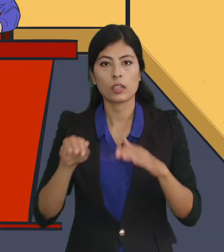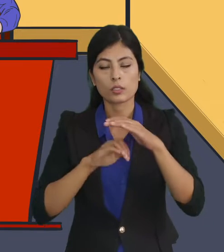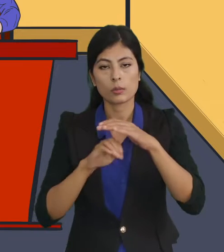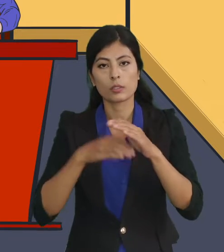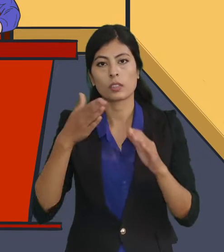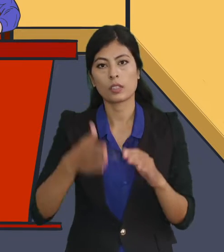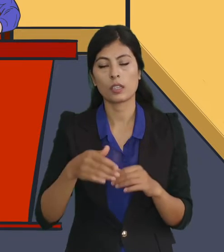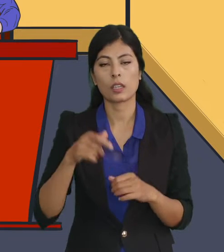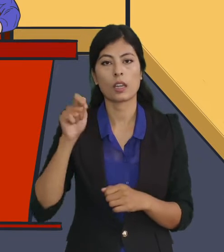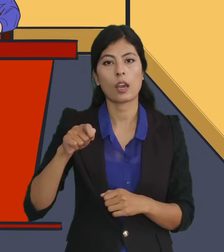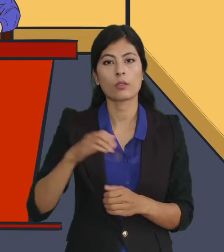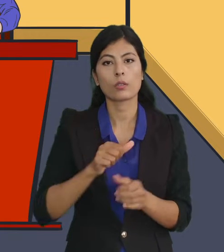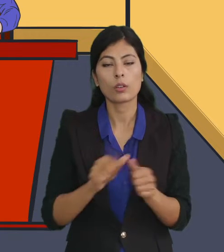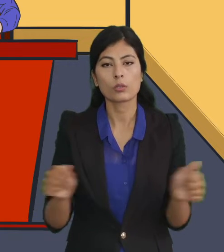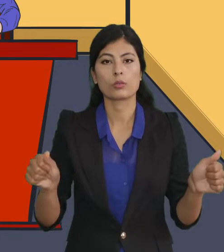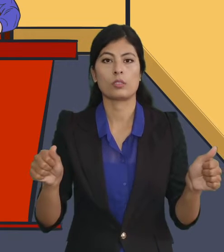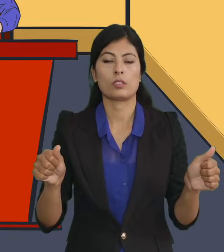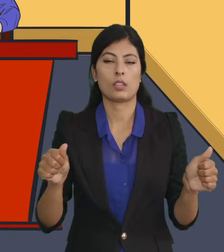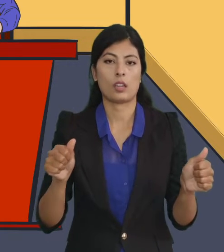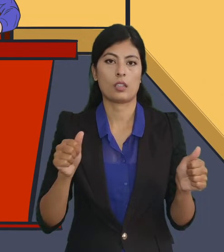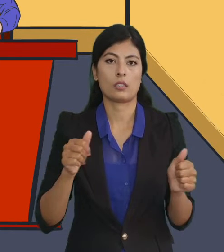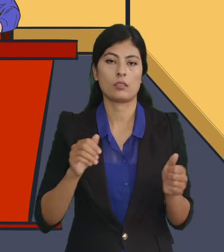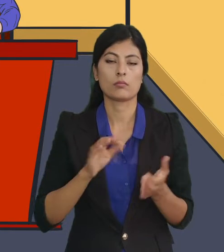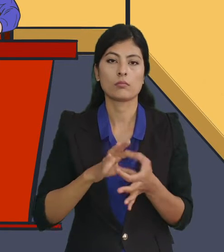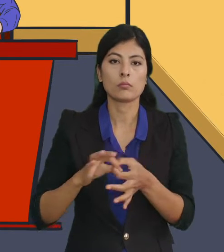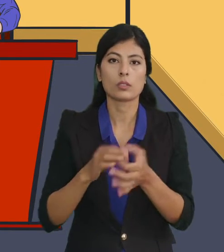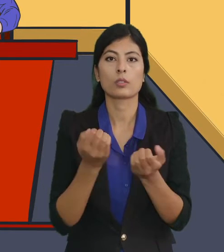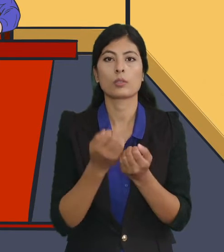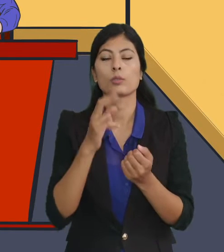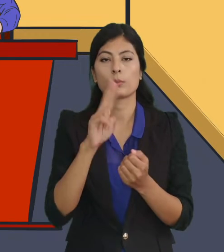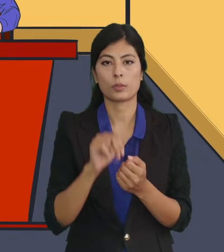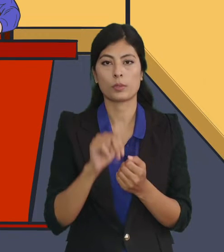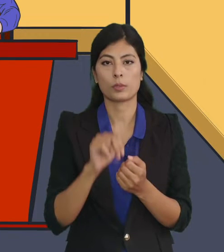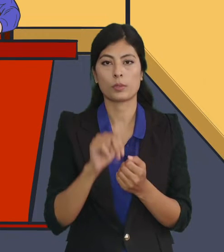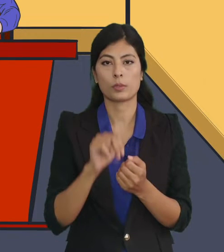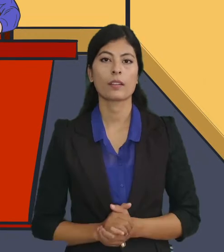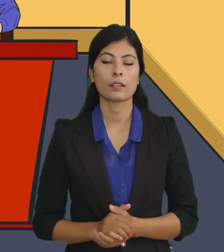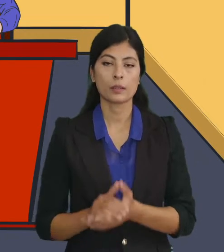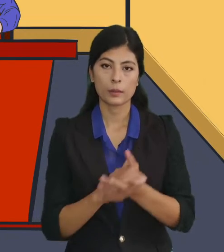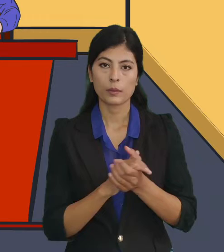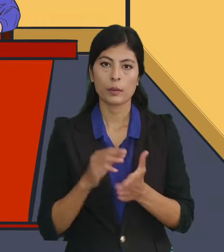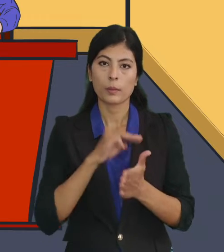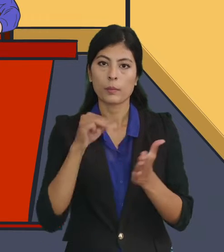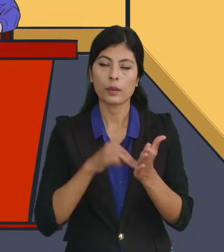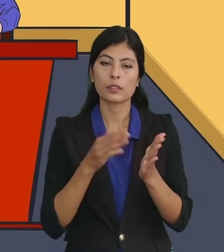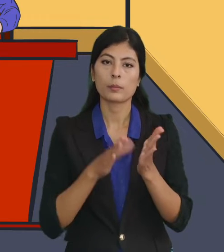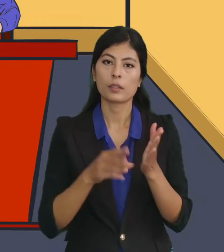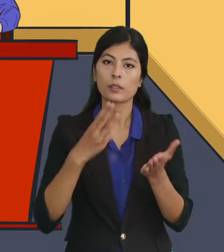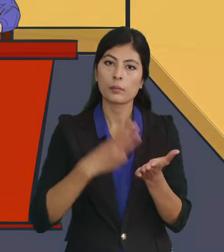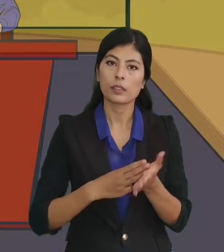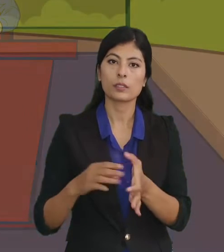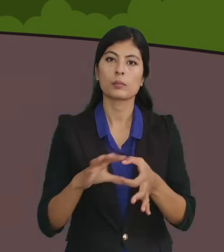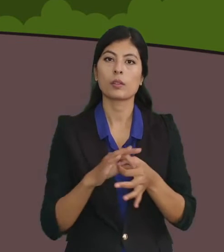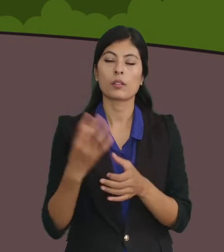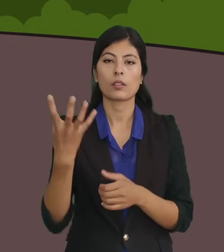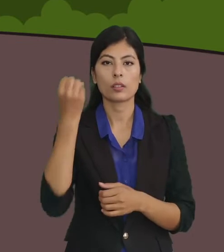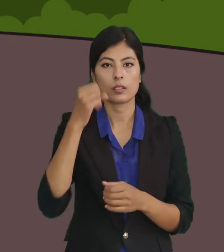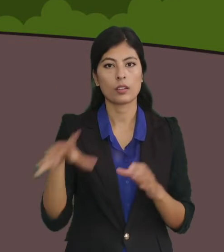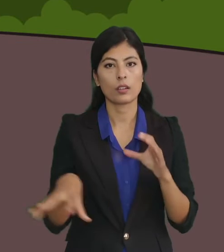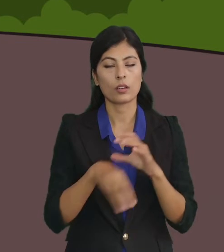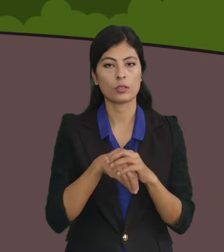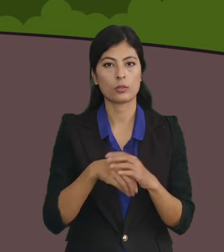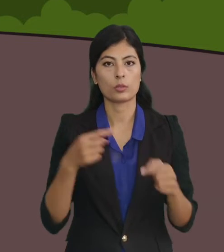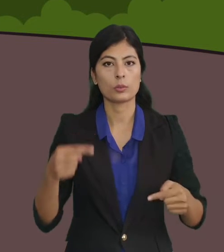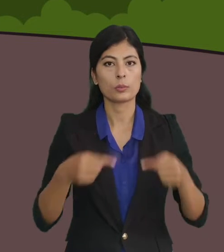कार्रवाई आ किनारा करे के चाही। मेल मिलाप के माध्यम से मात्र समाधान करे के अधिकार अंतर्गत के विवाद